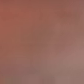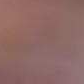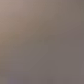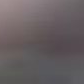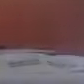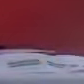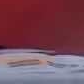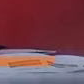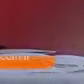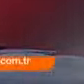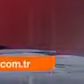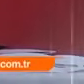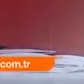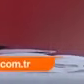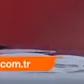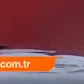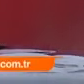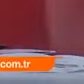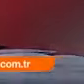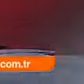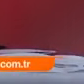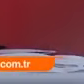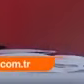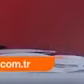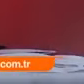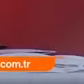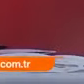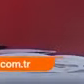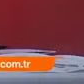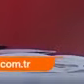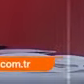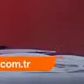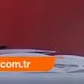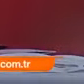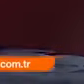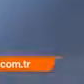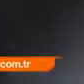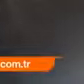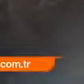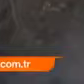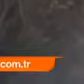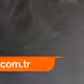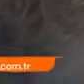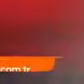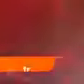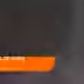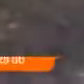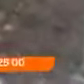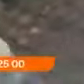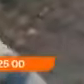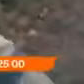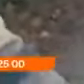eve giren canlara rahmet dilemenin ötesinde bir şey yapamayız çok